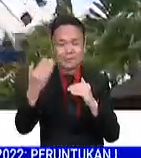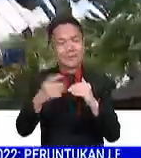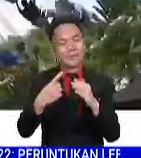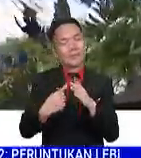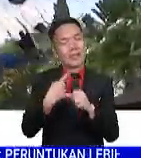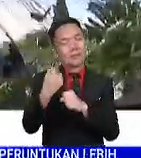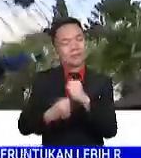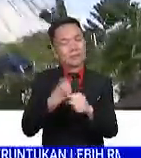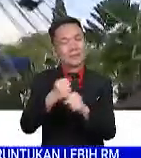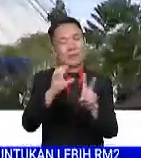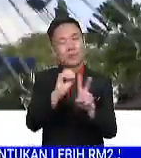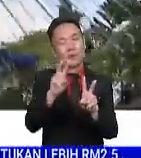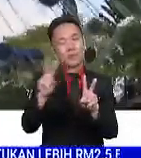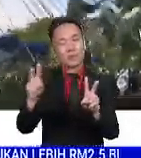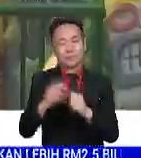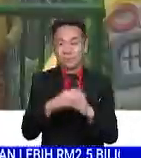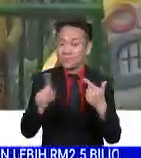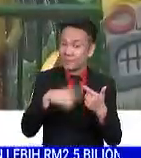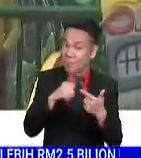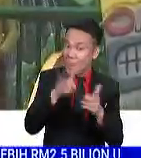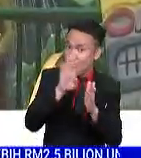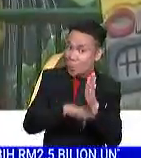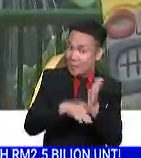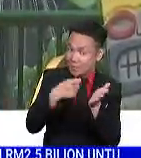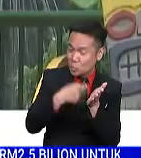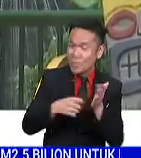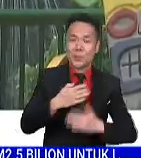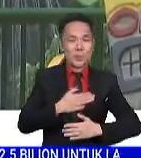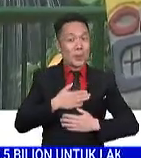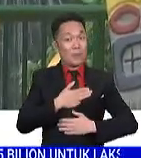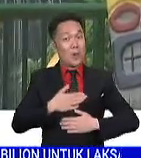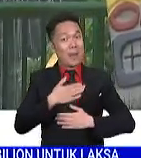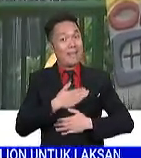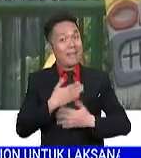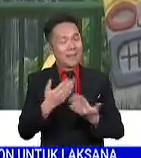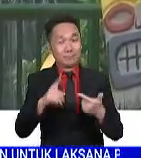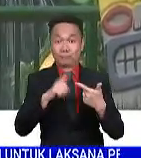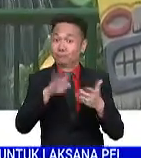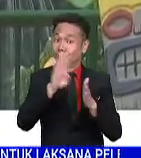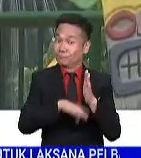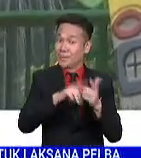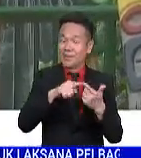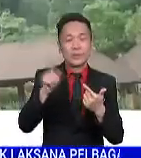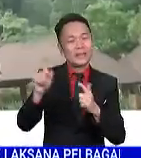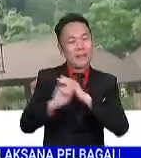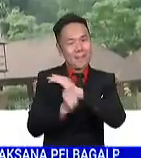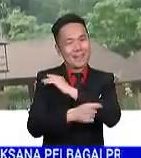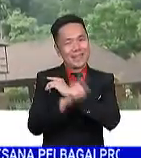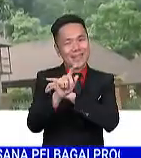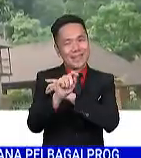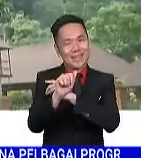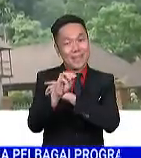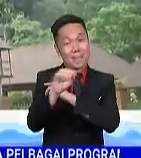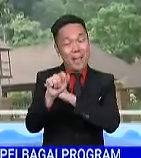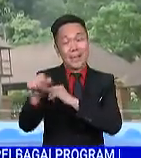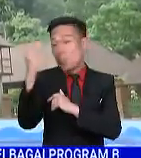taksiran 2022, manakala pengecualian duti hiburan ke atas aktiviti hiburan termasuk taman tema dan panggung wayang